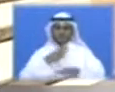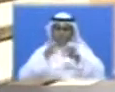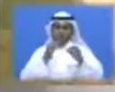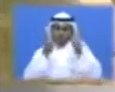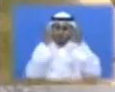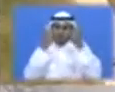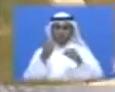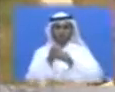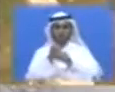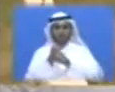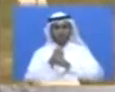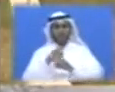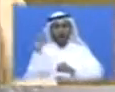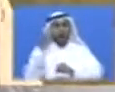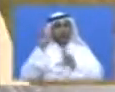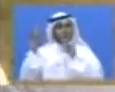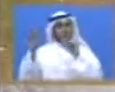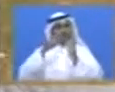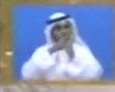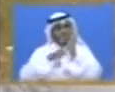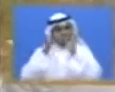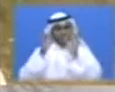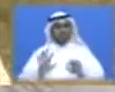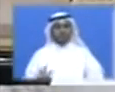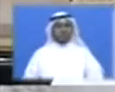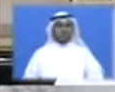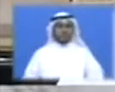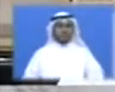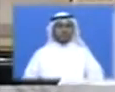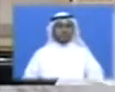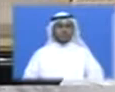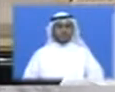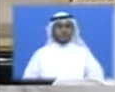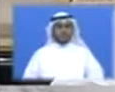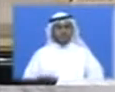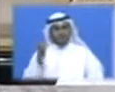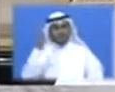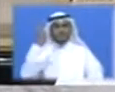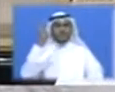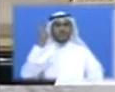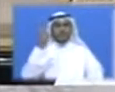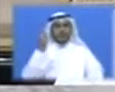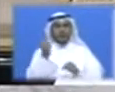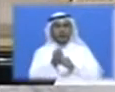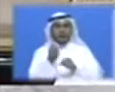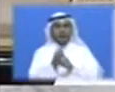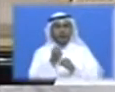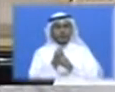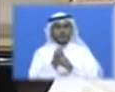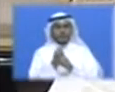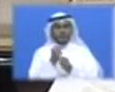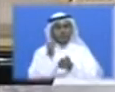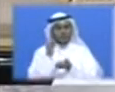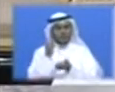الإمكانيات وفق المعايير العالمية لرعاية هذه الفئة. المشاريع التنمية التي يعني تتبناها إدارة رعاية